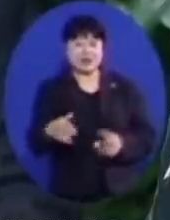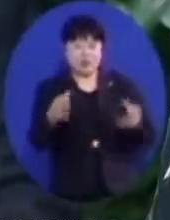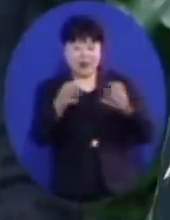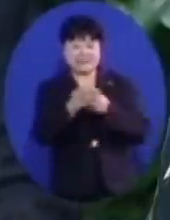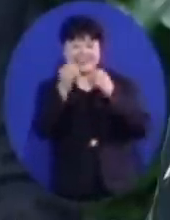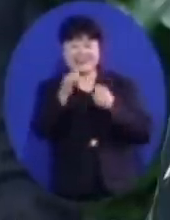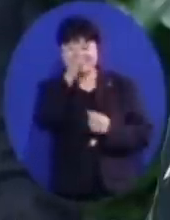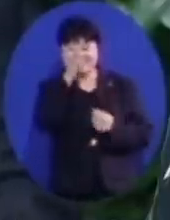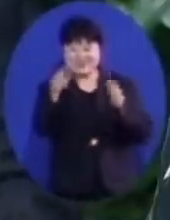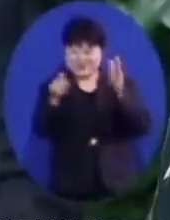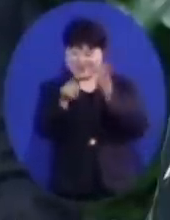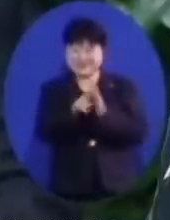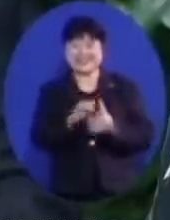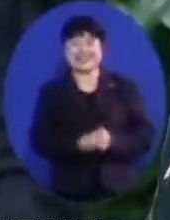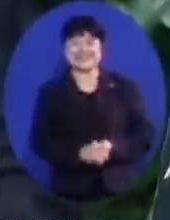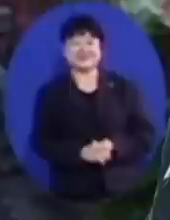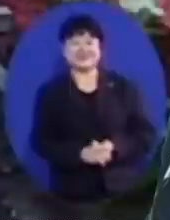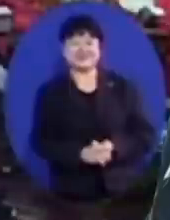살고 있습니다